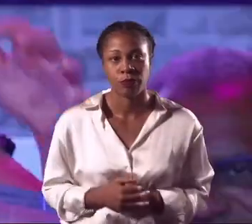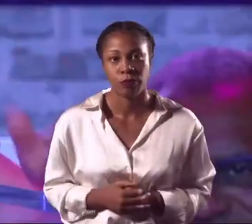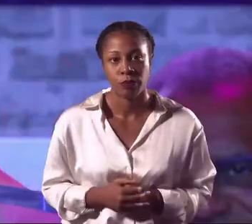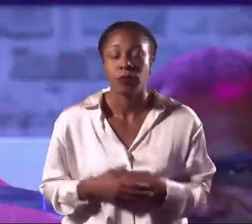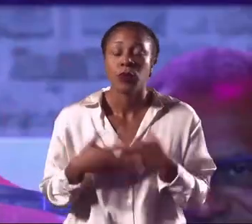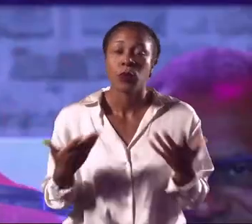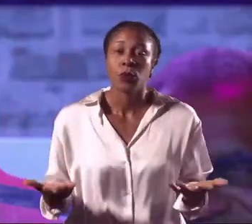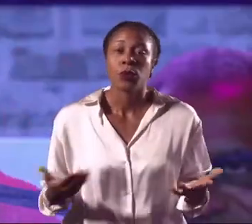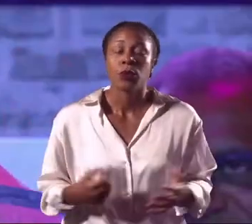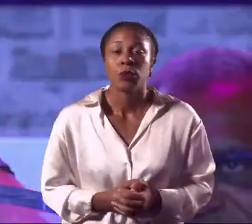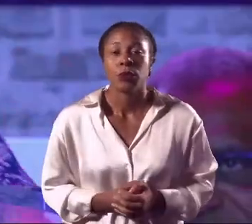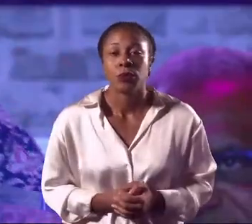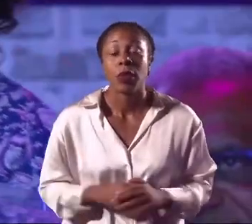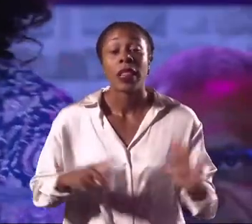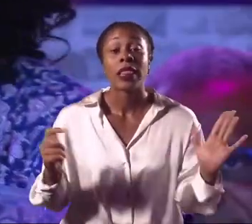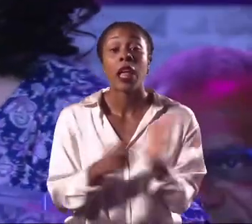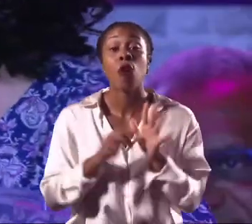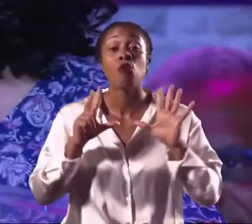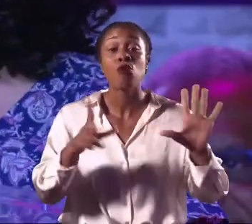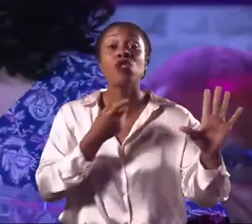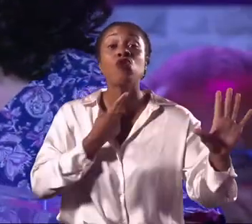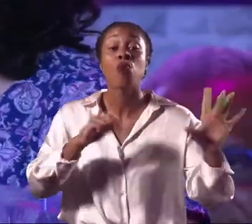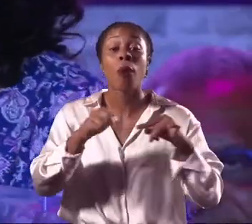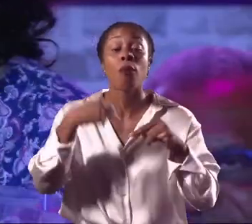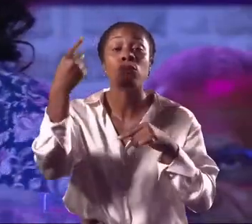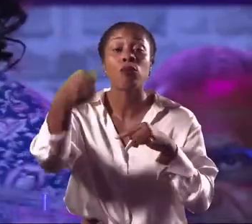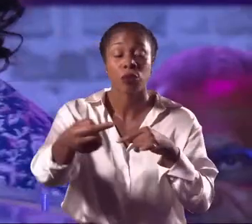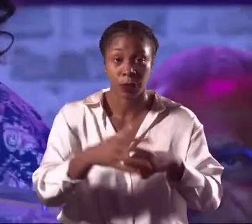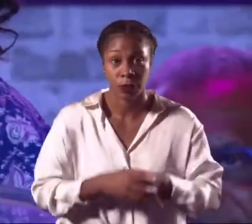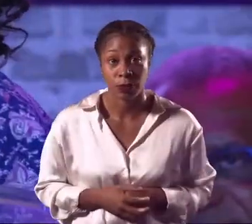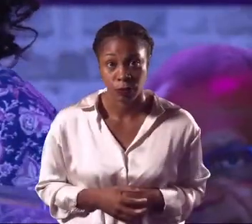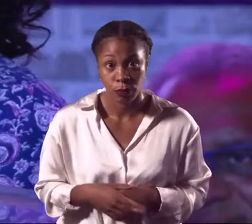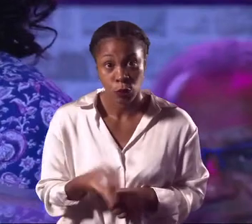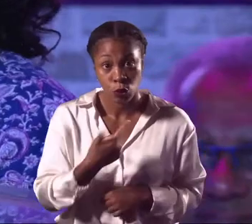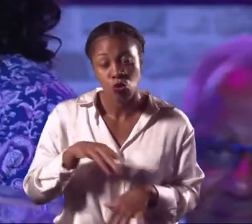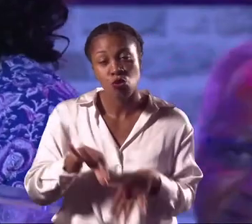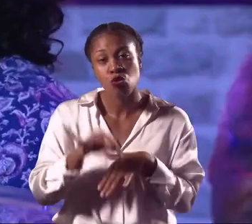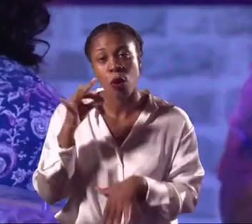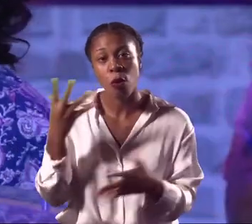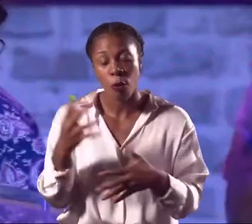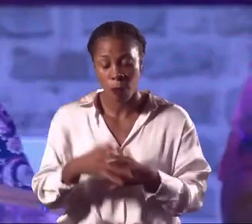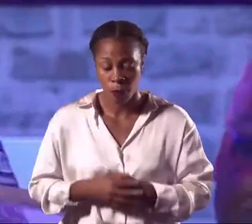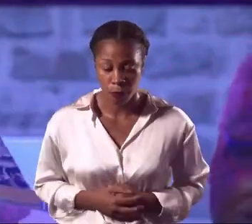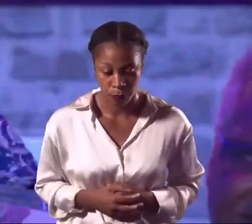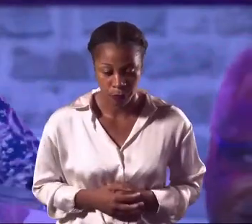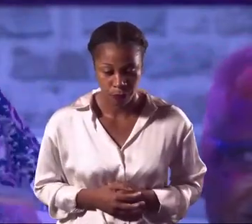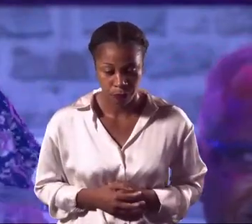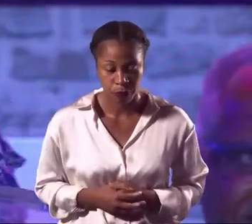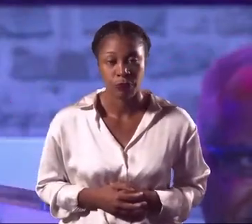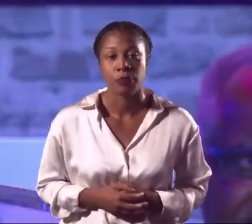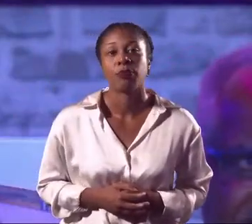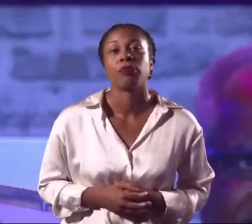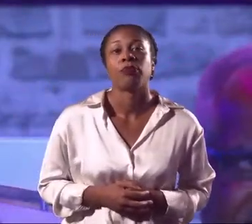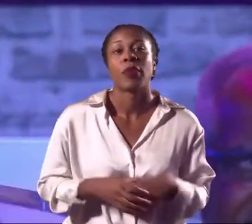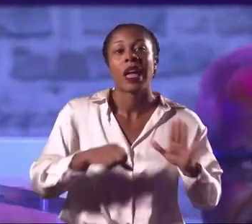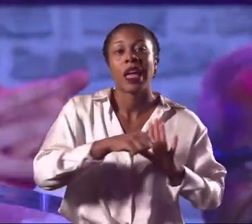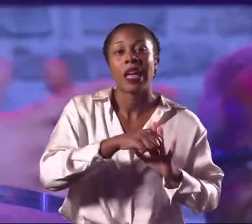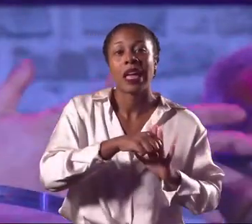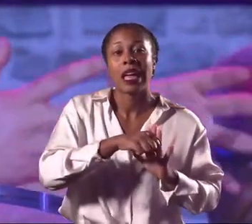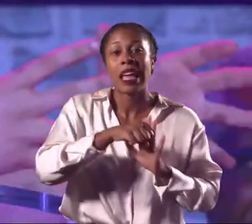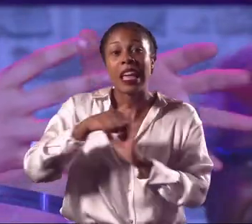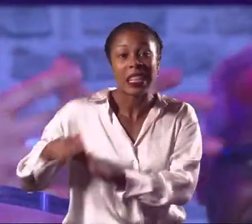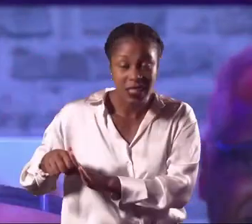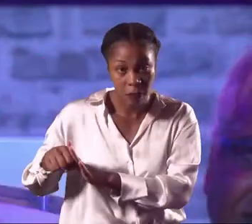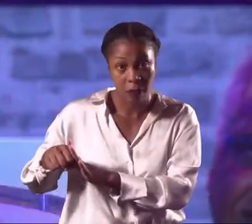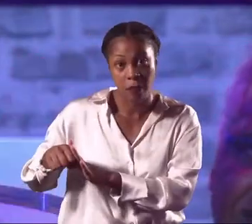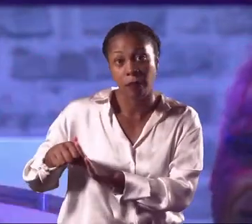Donc, le 8 juin prochain, on aura le choix entre l'extrême marché